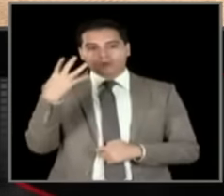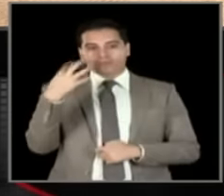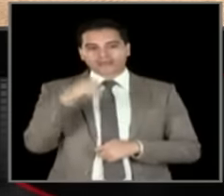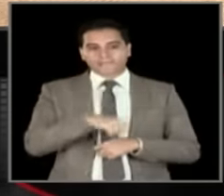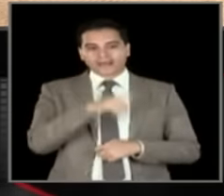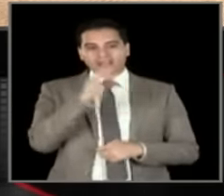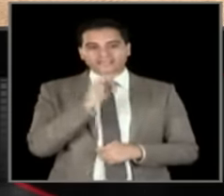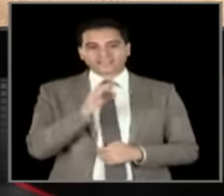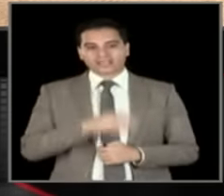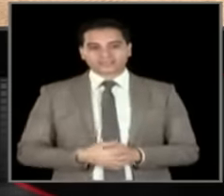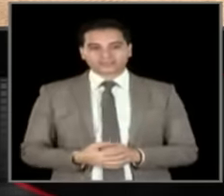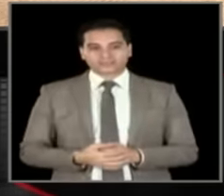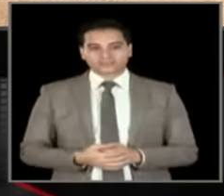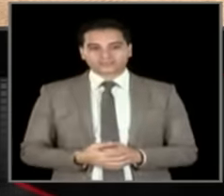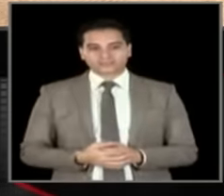1914.